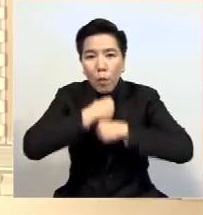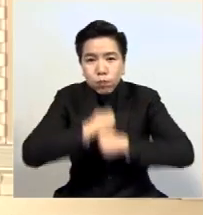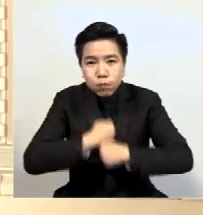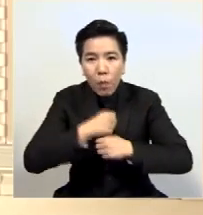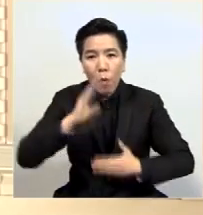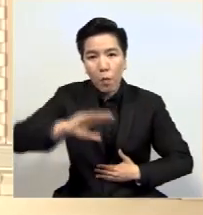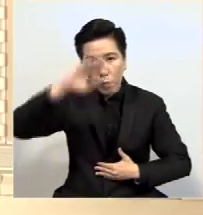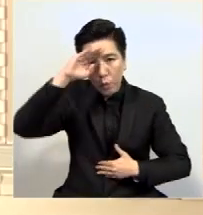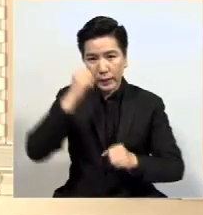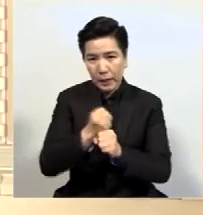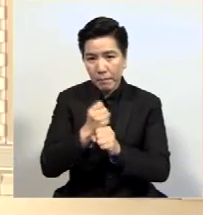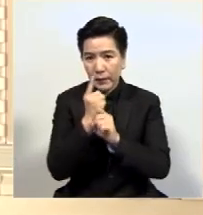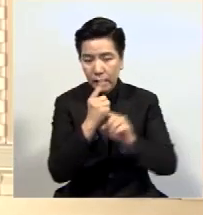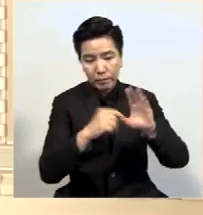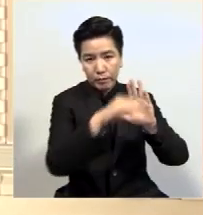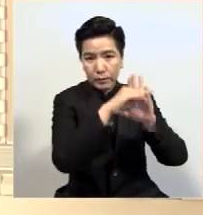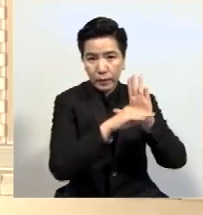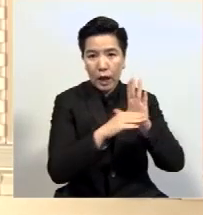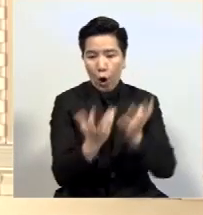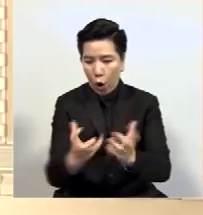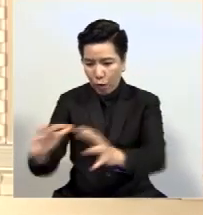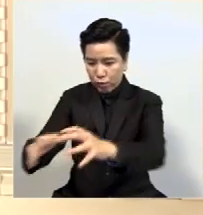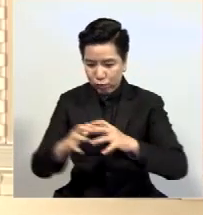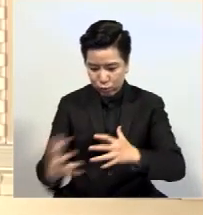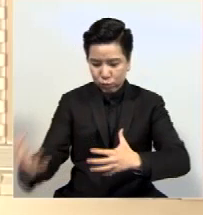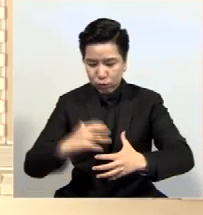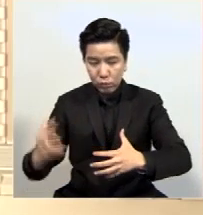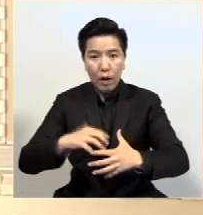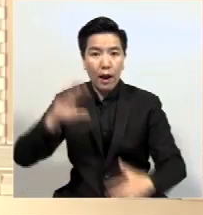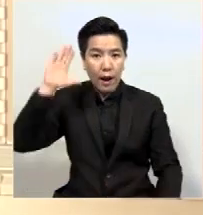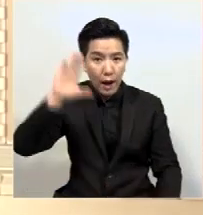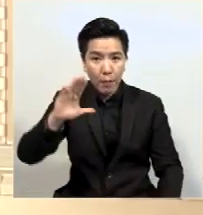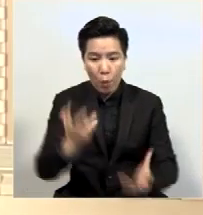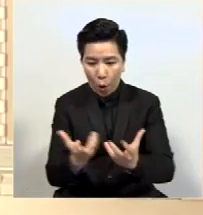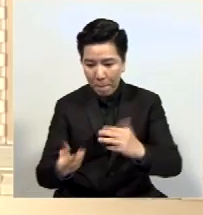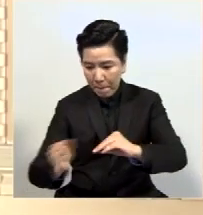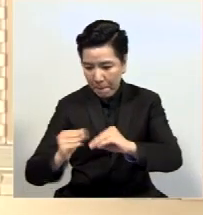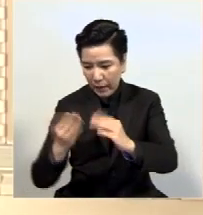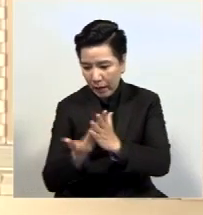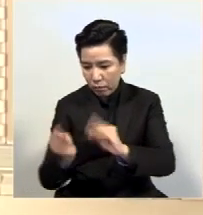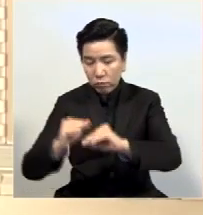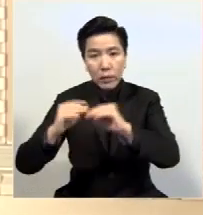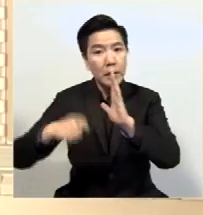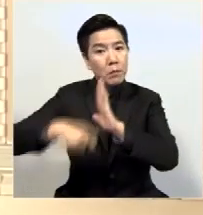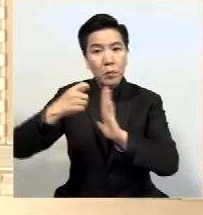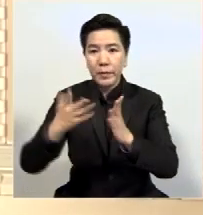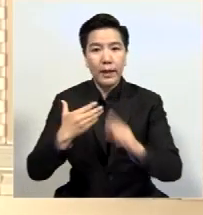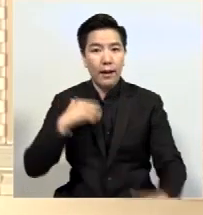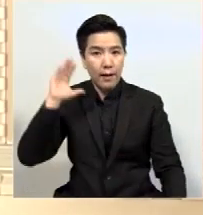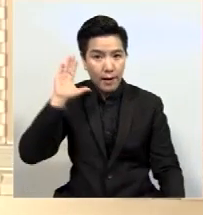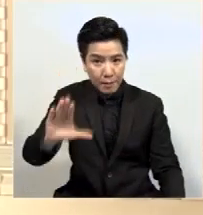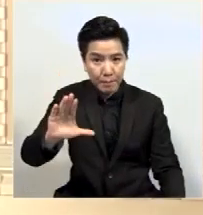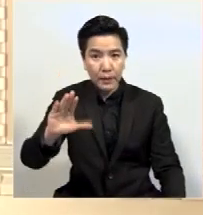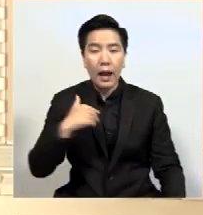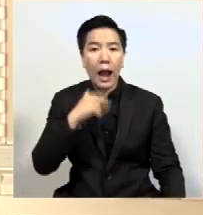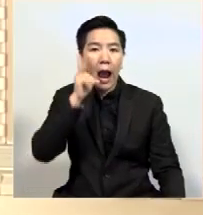คนป่วยและเด็กการห้ามกักตุนสินค้าการขึ้นราคาสินค้าโดยไม่มีเหตุผลการ